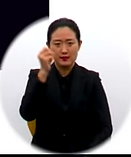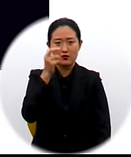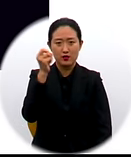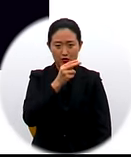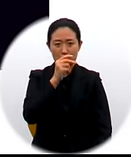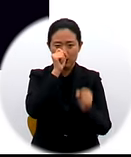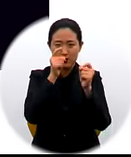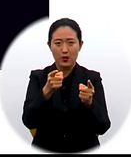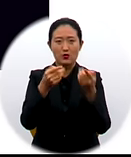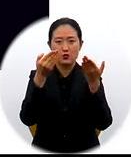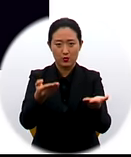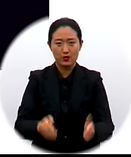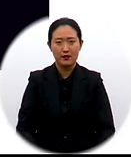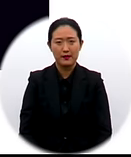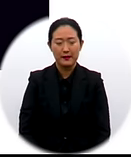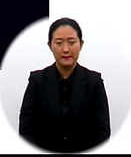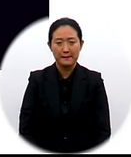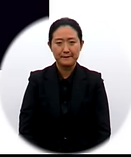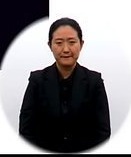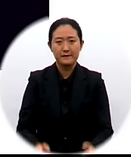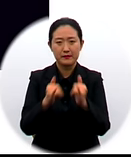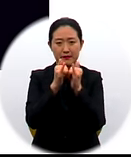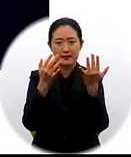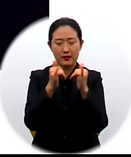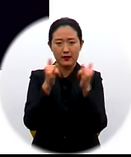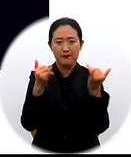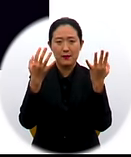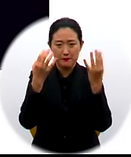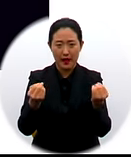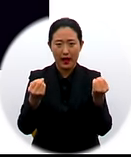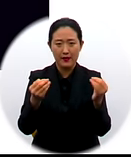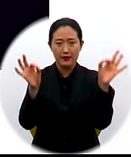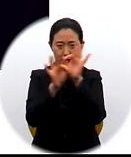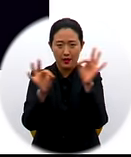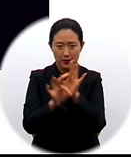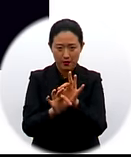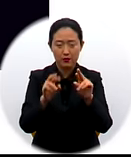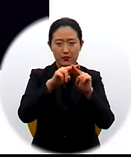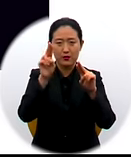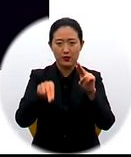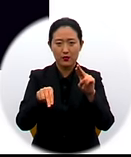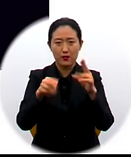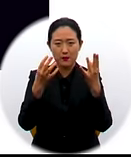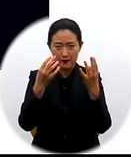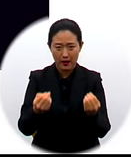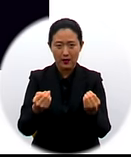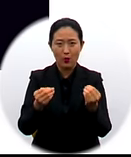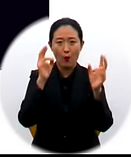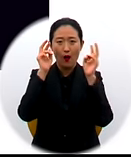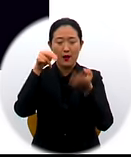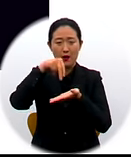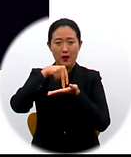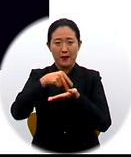이렇게 많은 사람들이 빈번하게 이동하고 이직이 잦고 기업들조차도 언제든지 인재를 영입하기 위해서